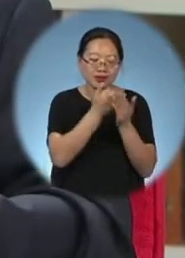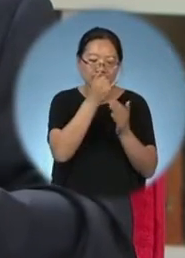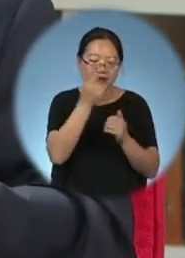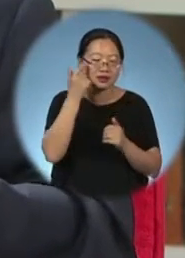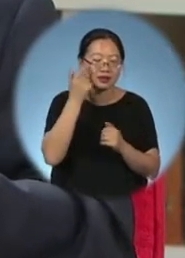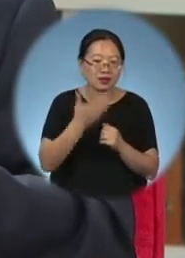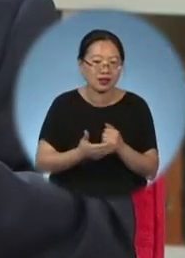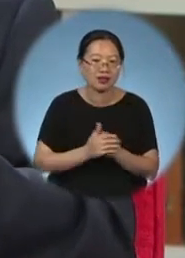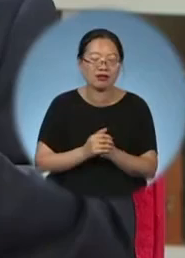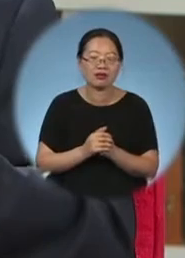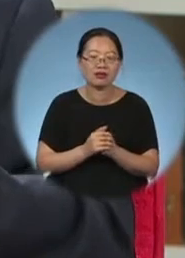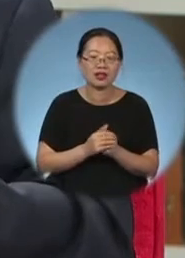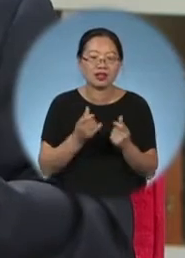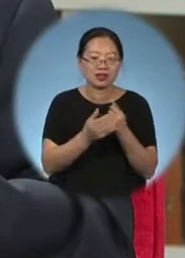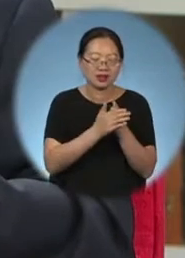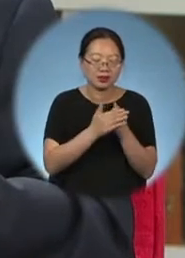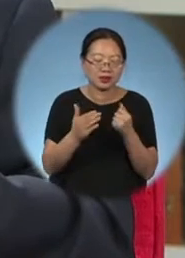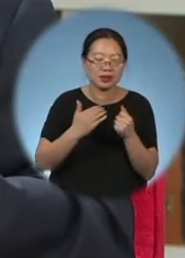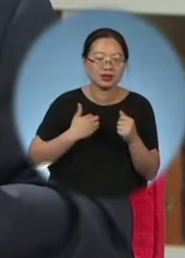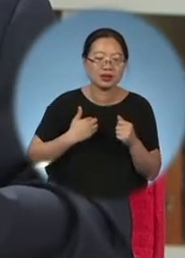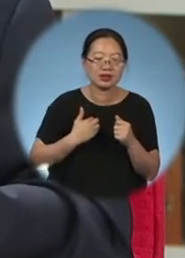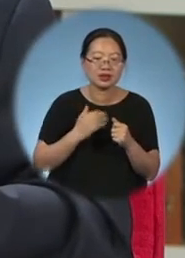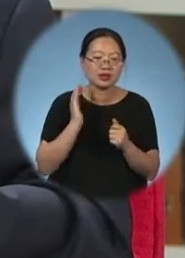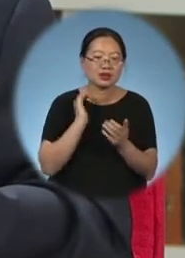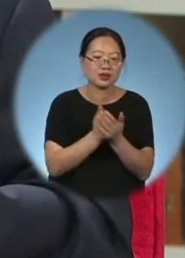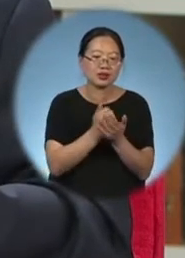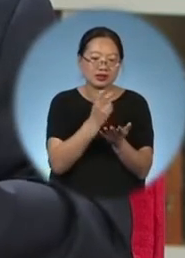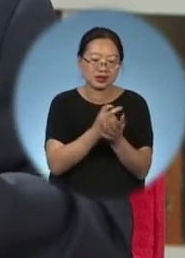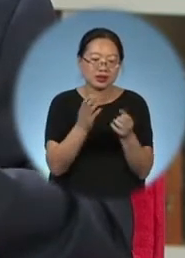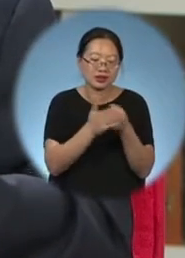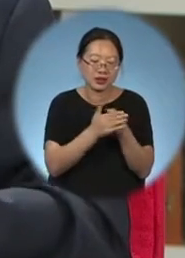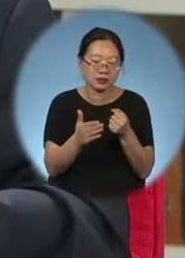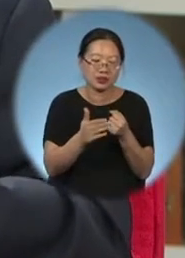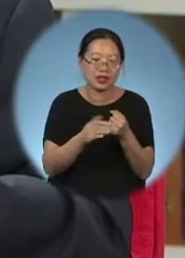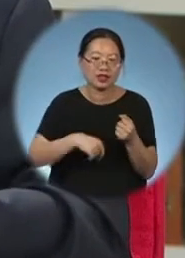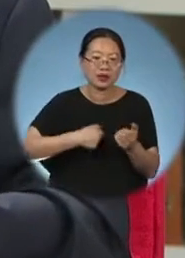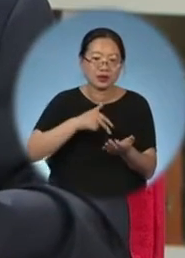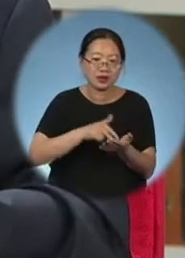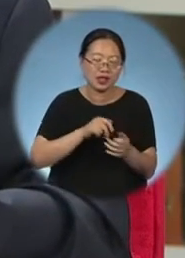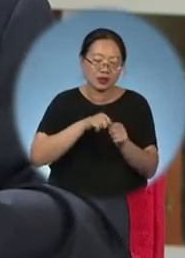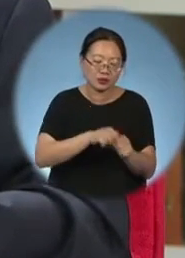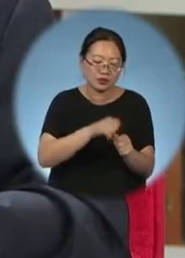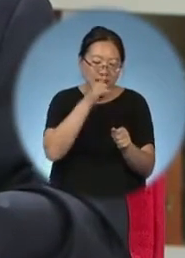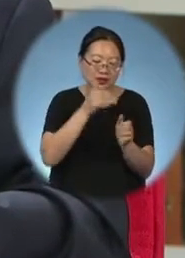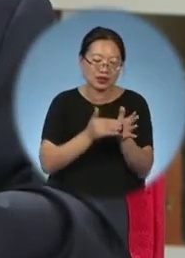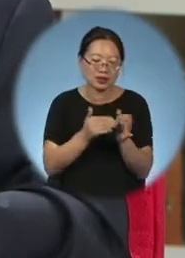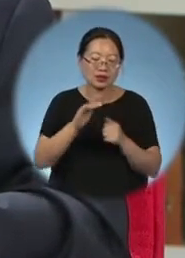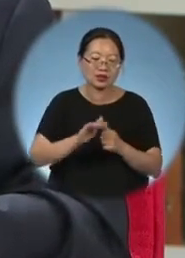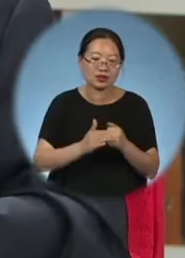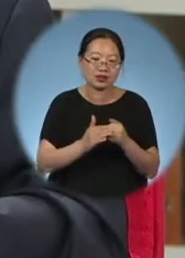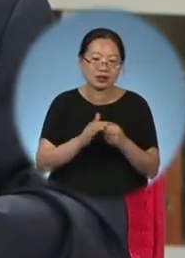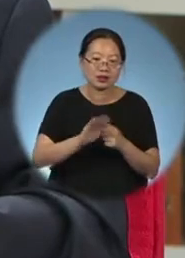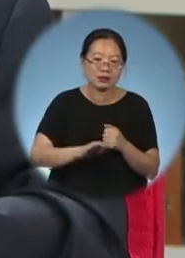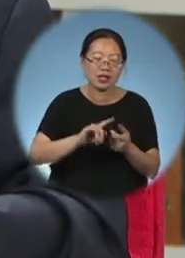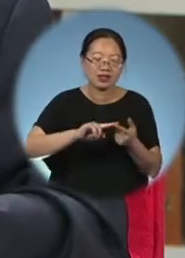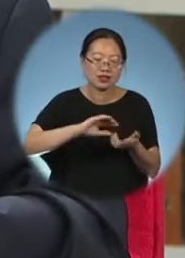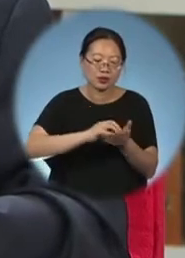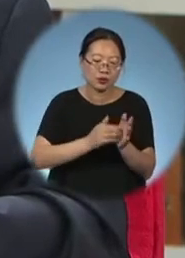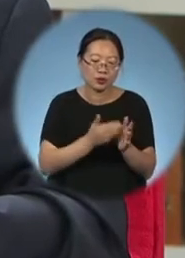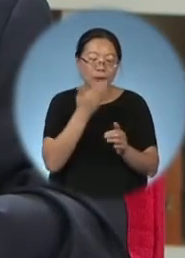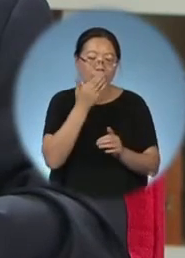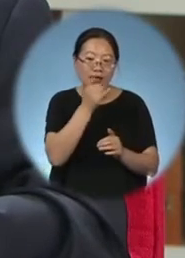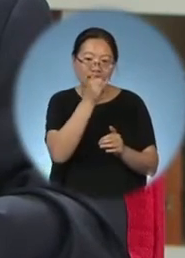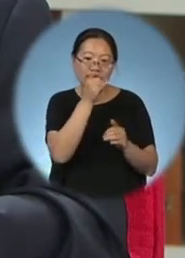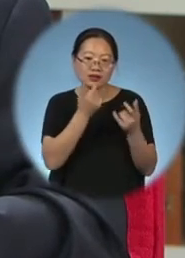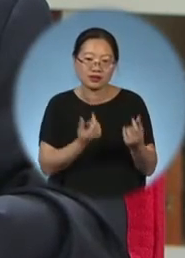발전했을까? 그래서 저는 이 대통령제 때문에 독재도 하고 무리하게 했지만은 그래도 이만큼 온 거 아니냐 이런